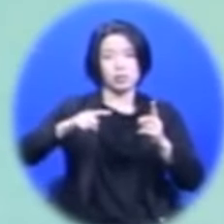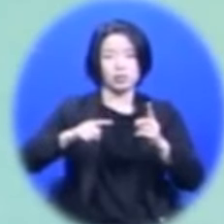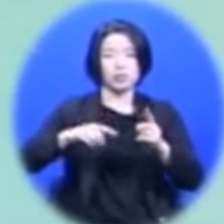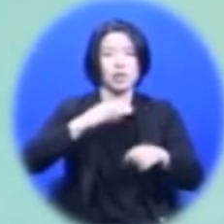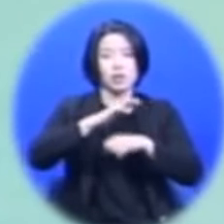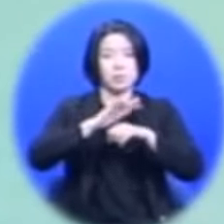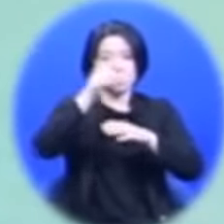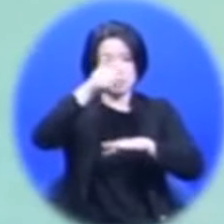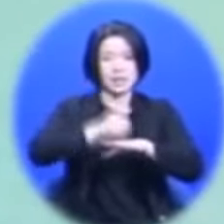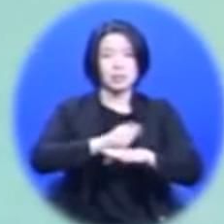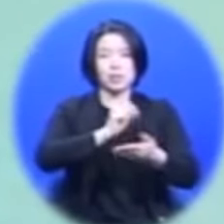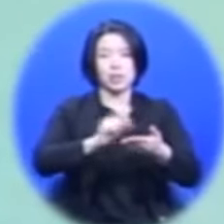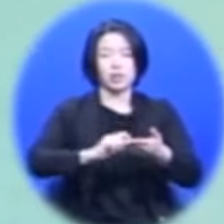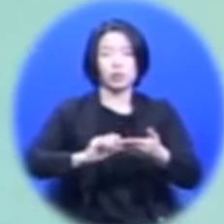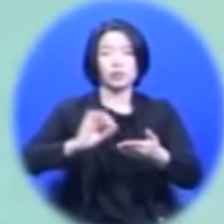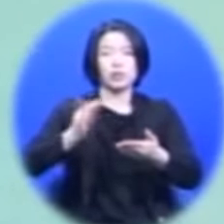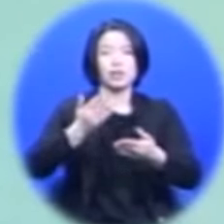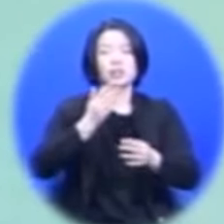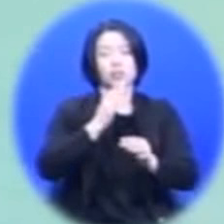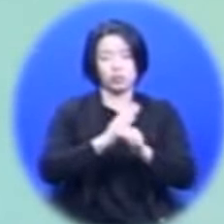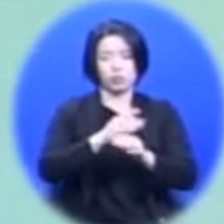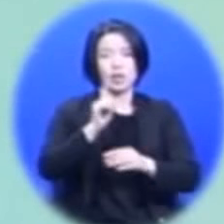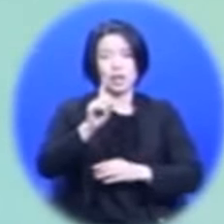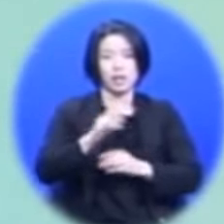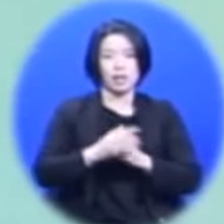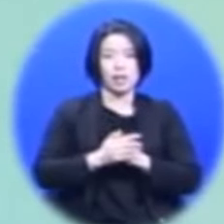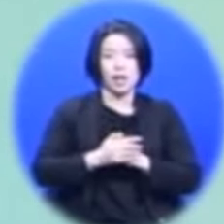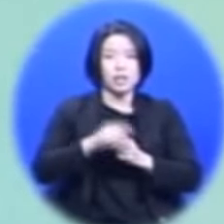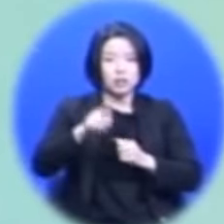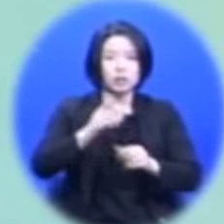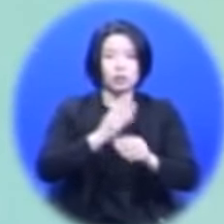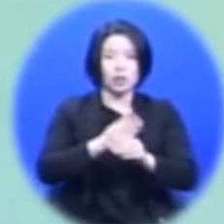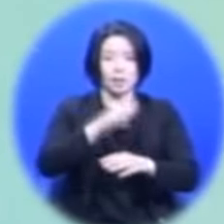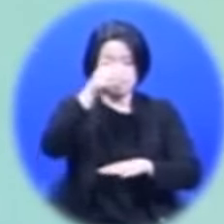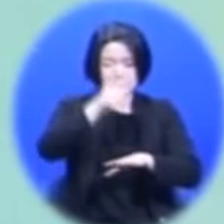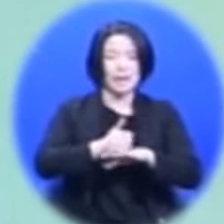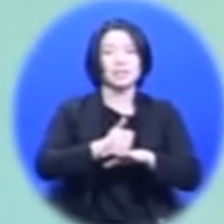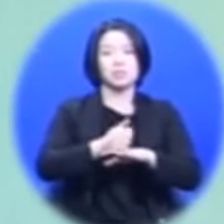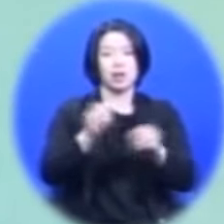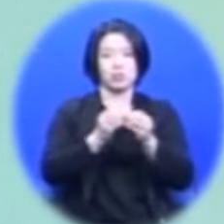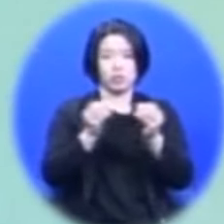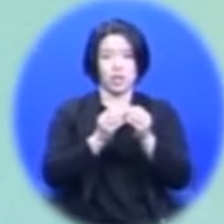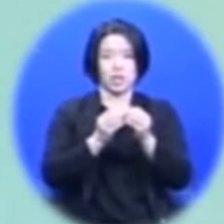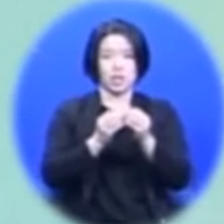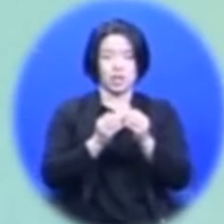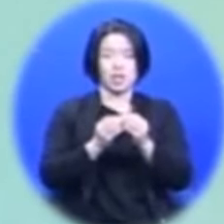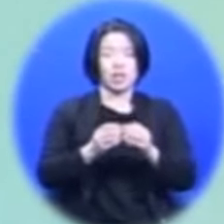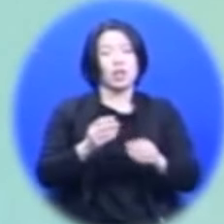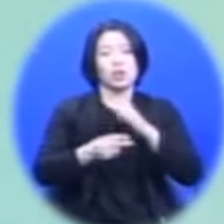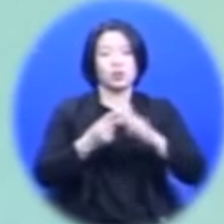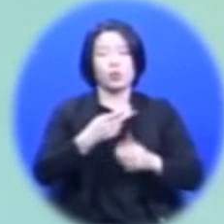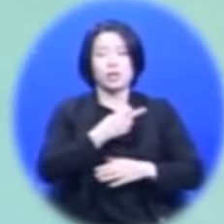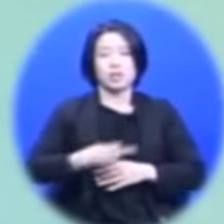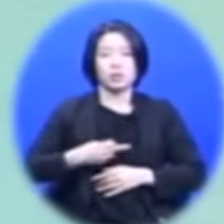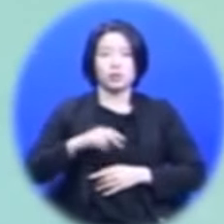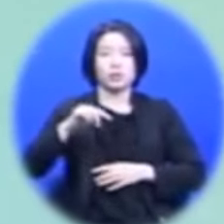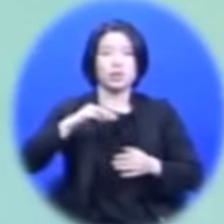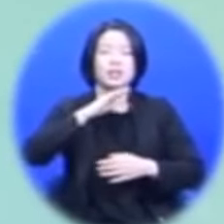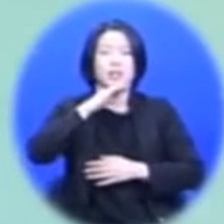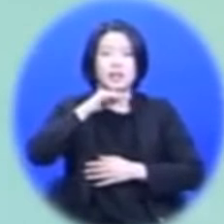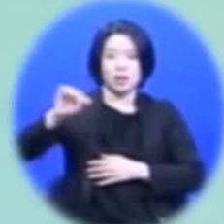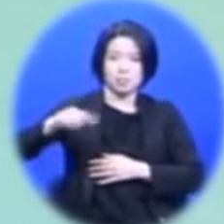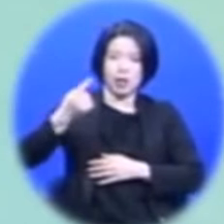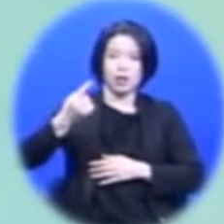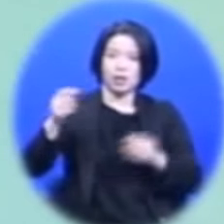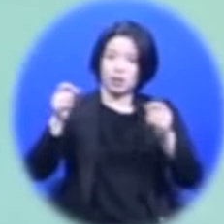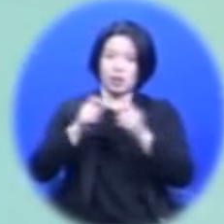중에 하나입니다. 그 성경 중에 맨 마지막 구절입니다. 요한사도는 이제 100세가 가까워서 이미 죽을